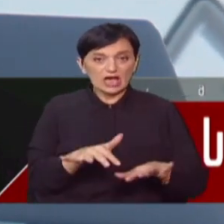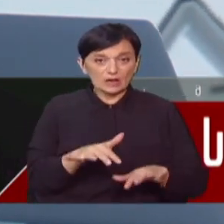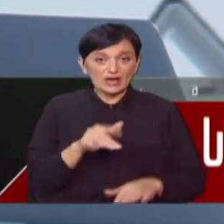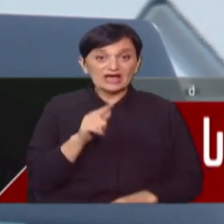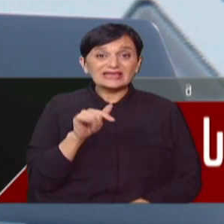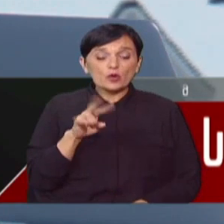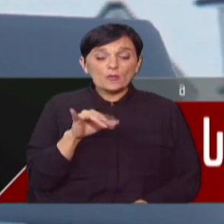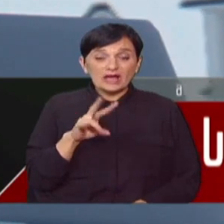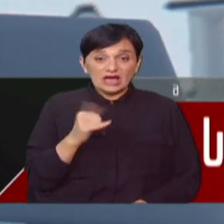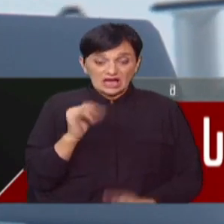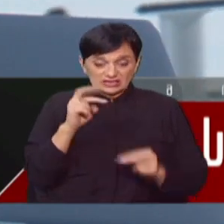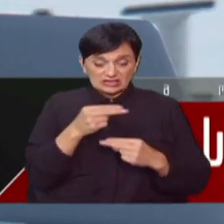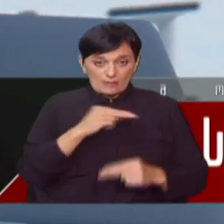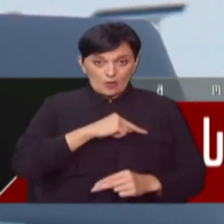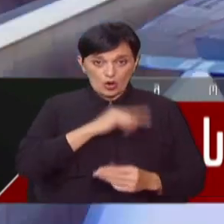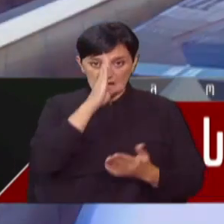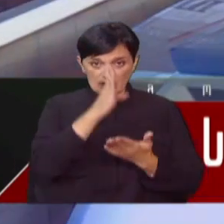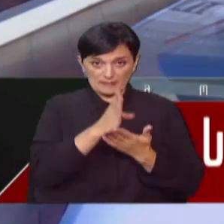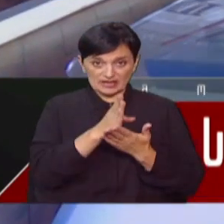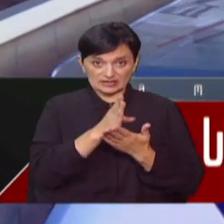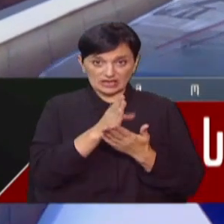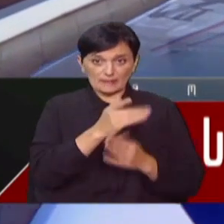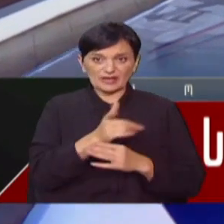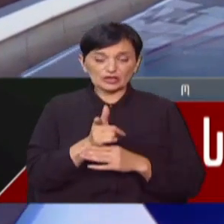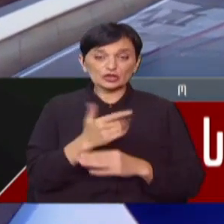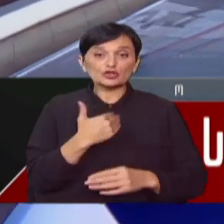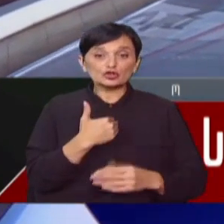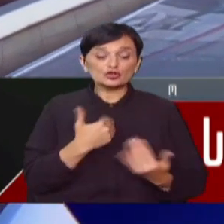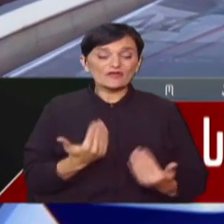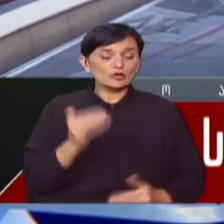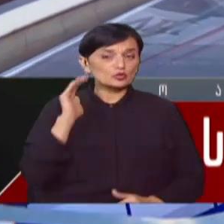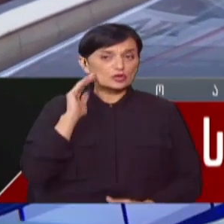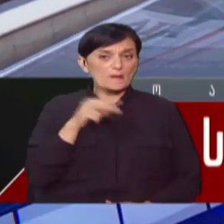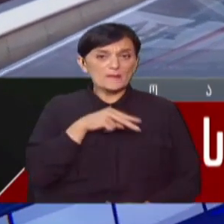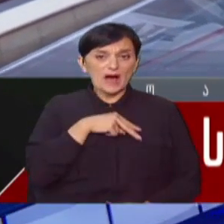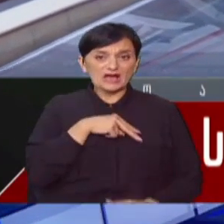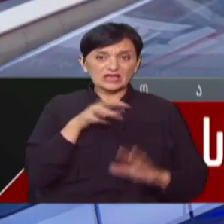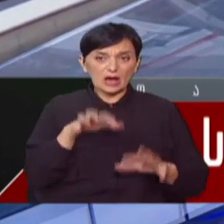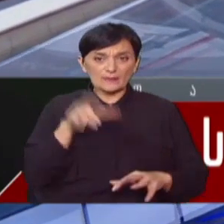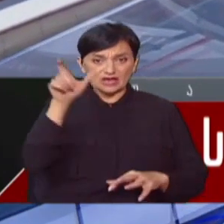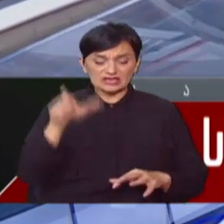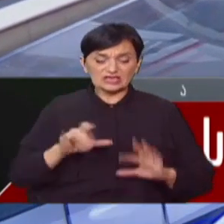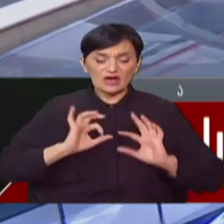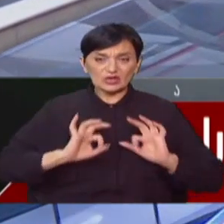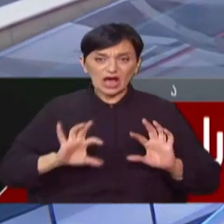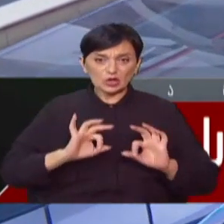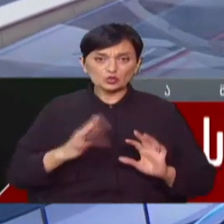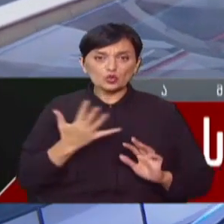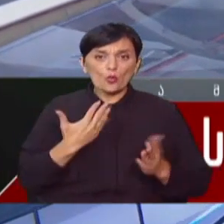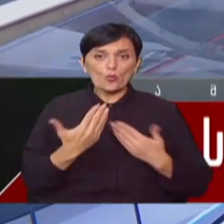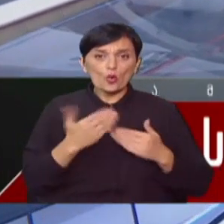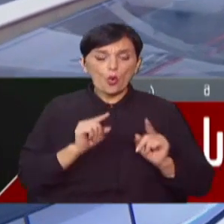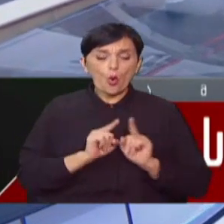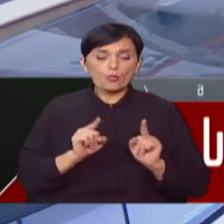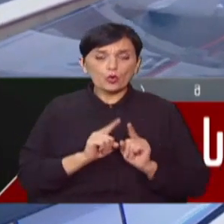თეონა მანაგაძე მუშაობდა თემაზე, რომელიც ახლა პირდაპირ ეთერში გვერდება. თეონა, ჩვენ დღეს მოვისმინეთ პარლამენტის თავმჯდომარის განცხადება, რომელმაც მოუწოდა